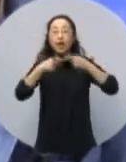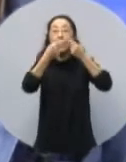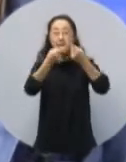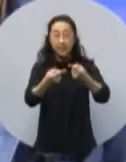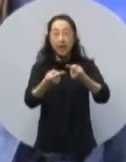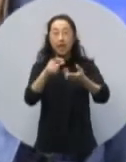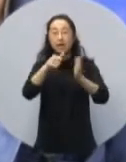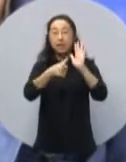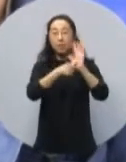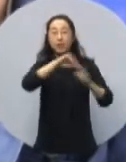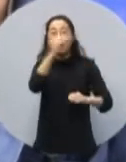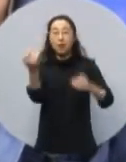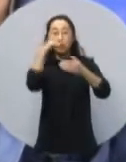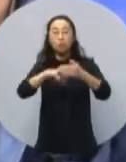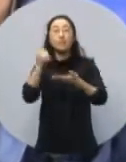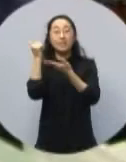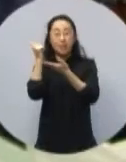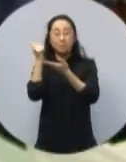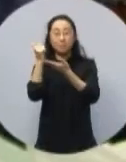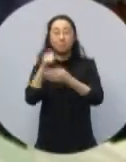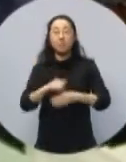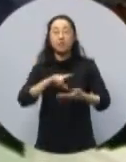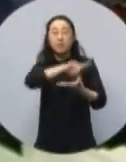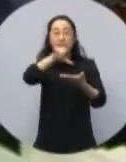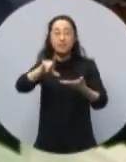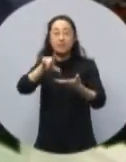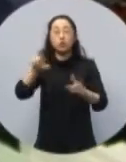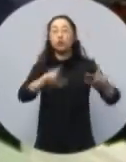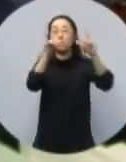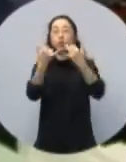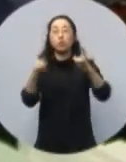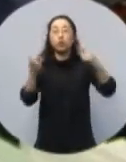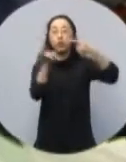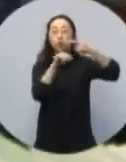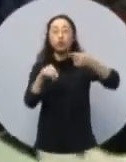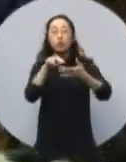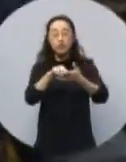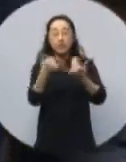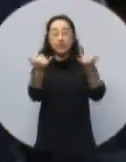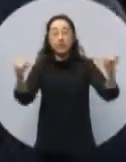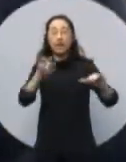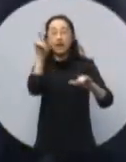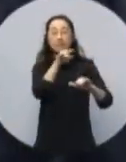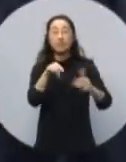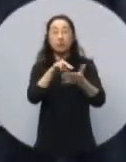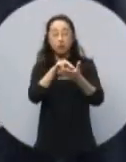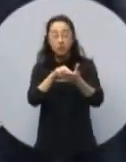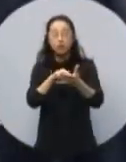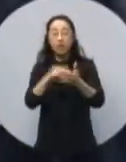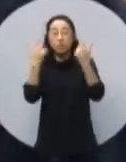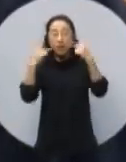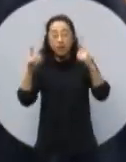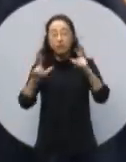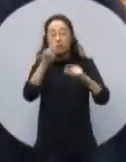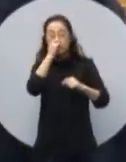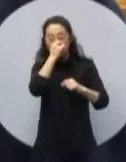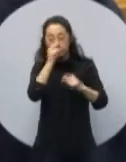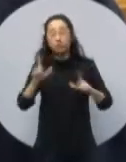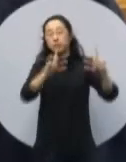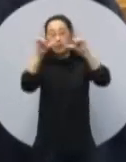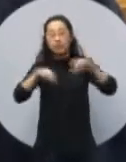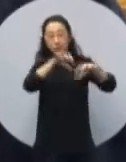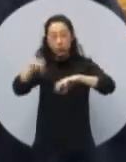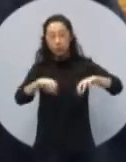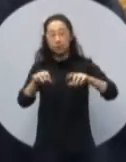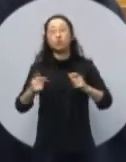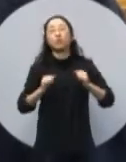山内俊彦さん。地域住民の一人として、社会人として、充実した毎日を忙しく過ごし